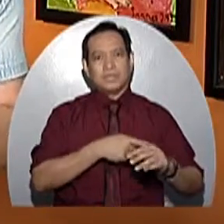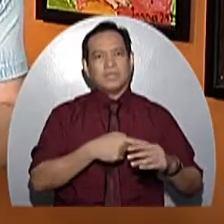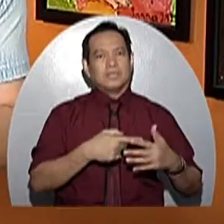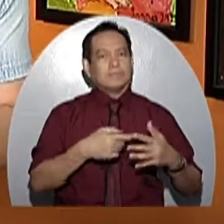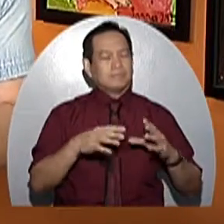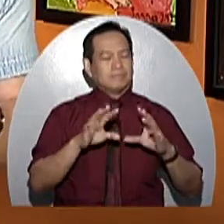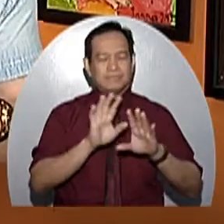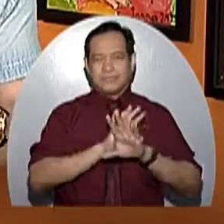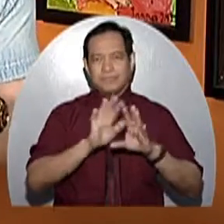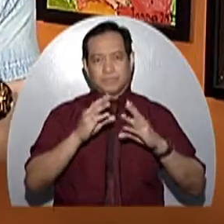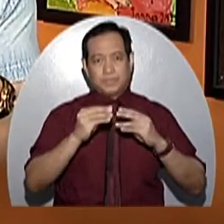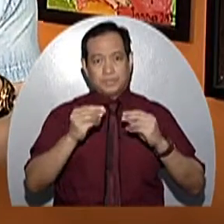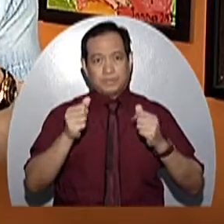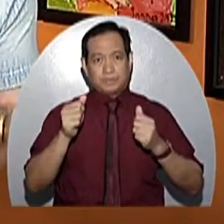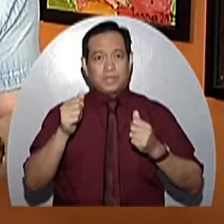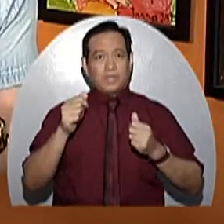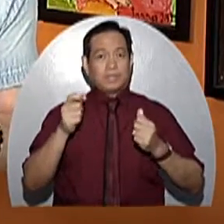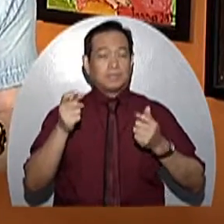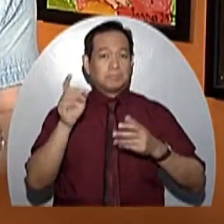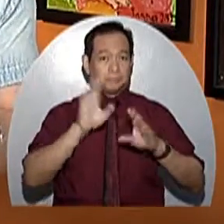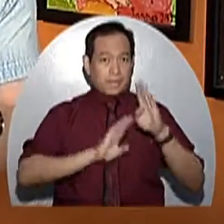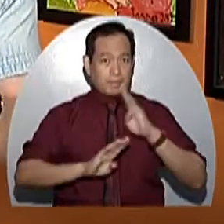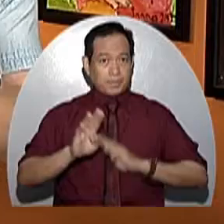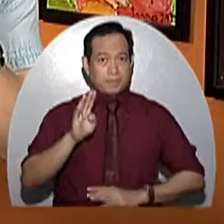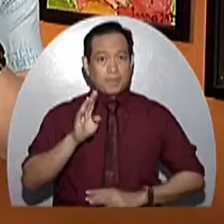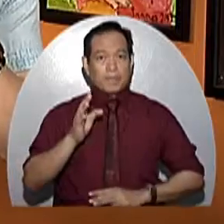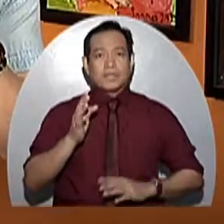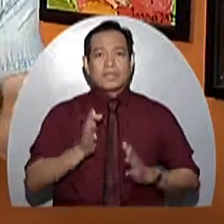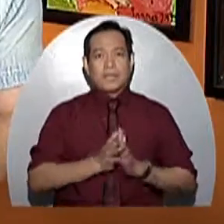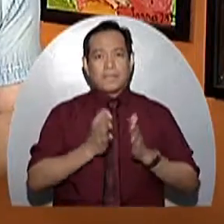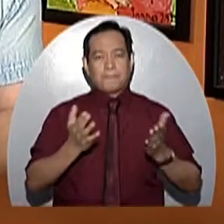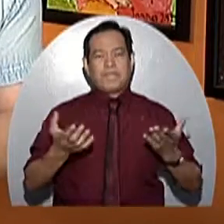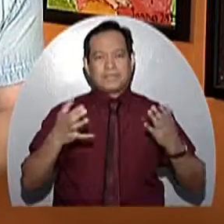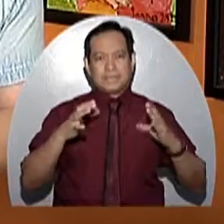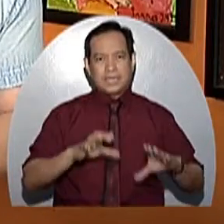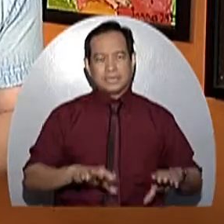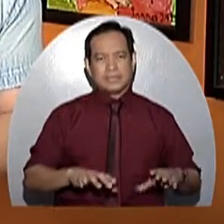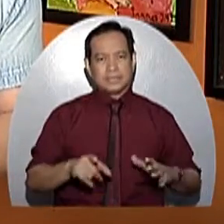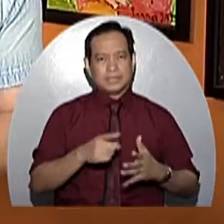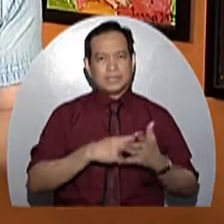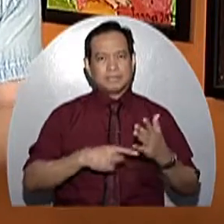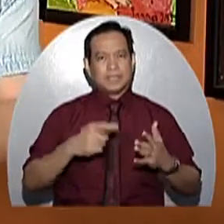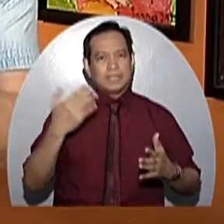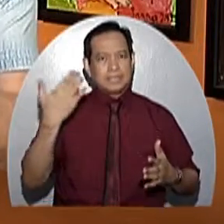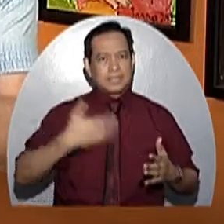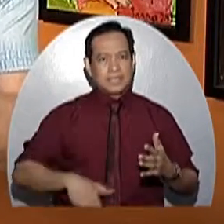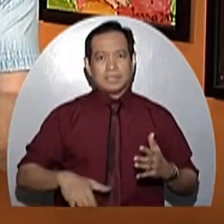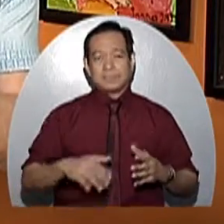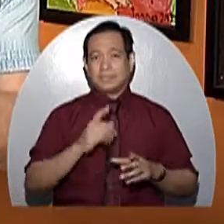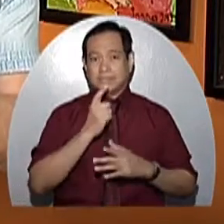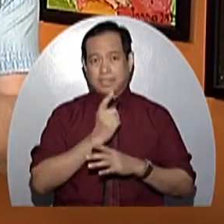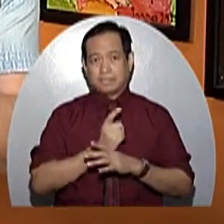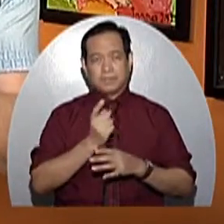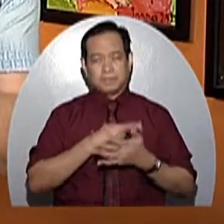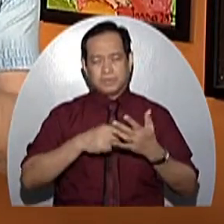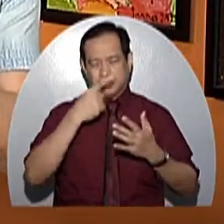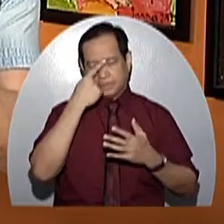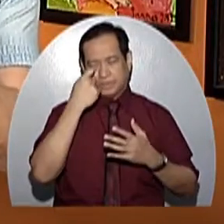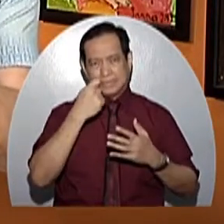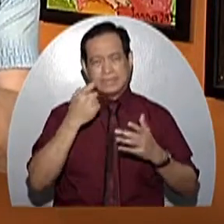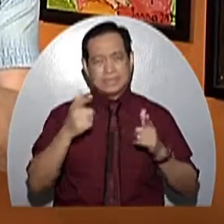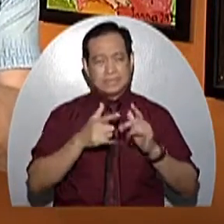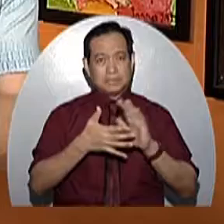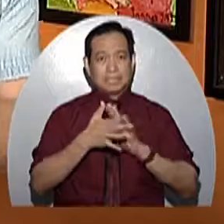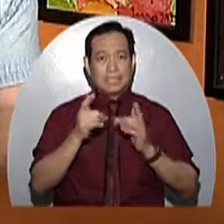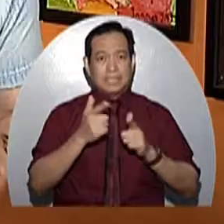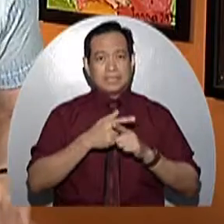kanyang problema, lumalaki ang tsansa na talagang magiging baldado siya. Unti-unti kasi napupudpud